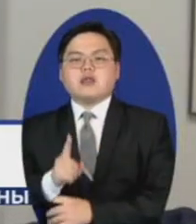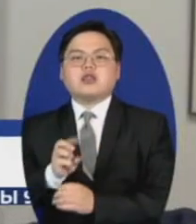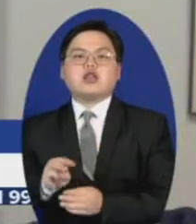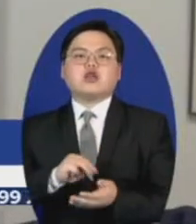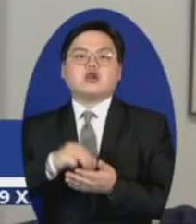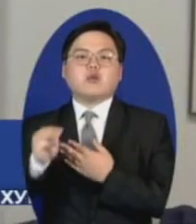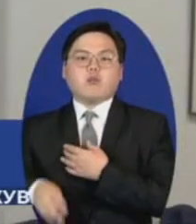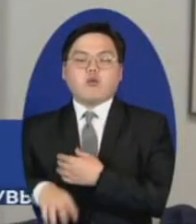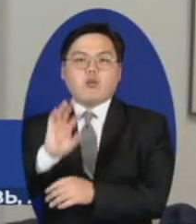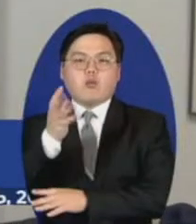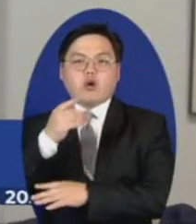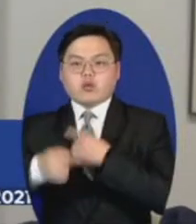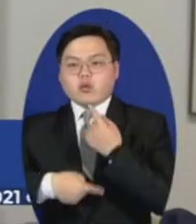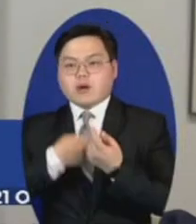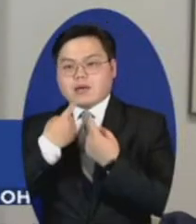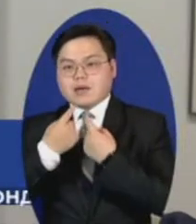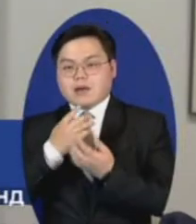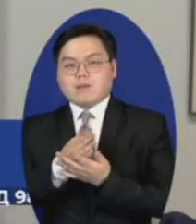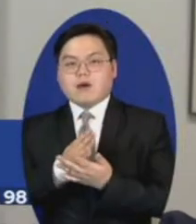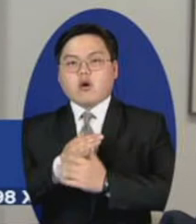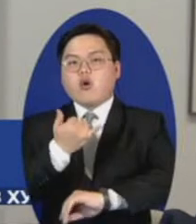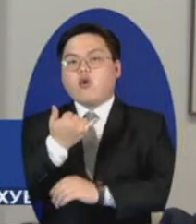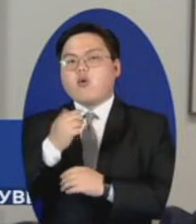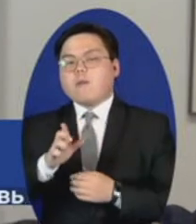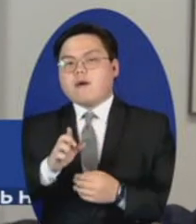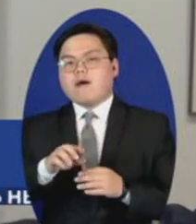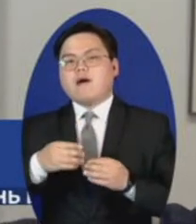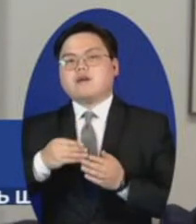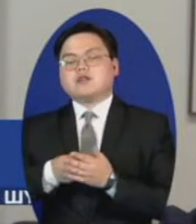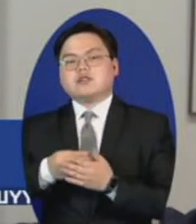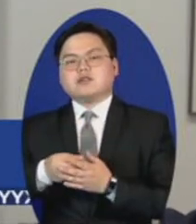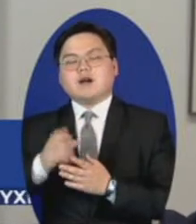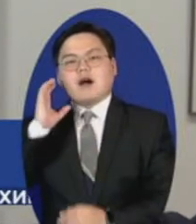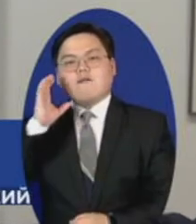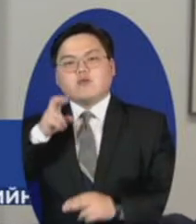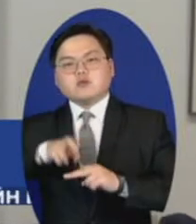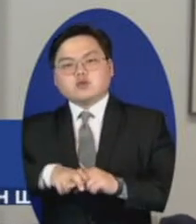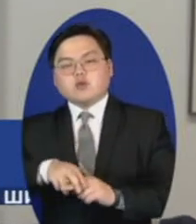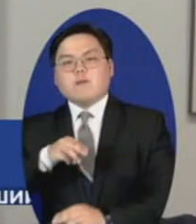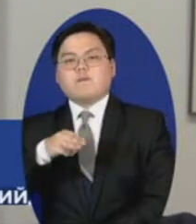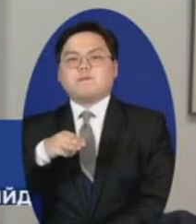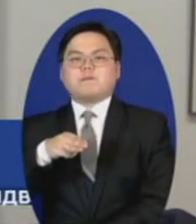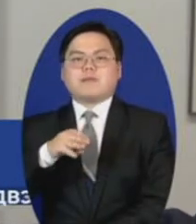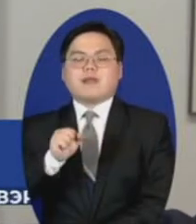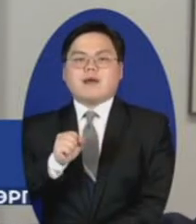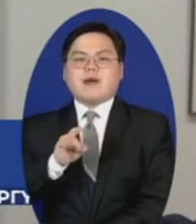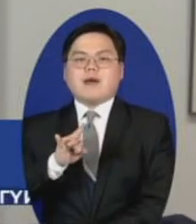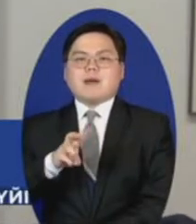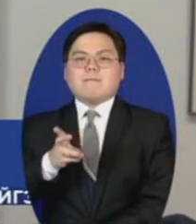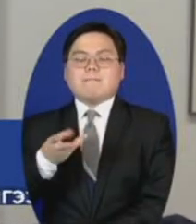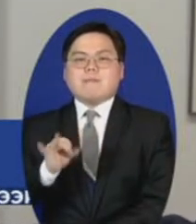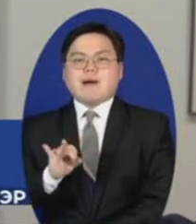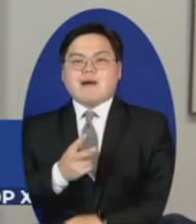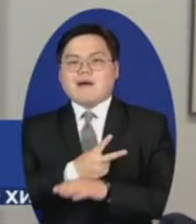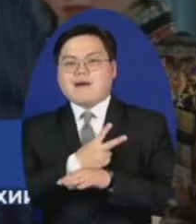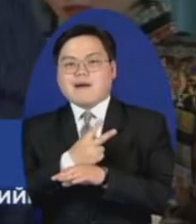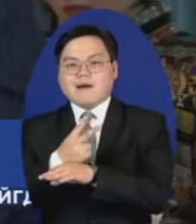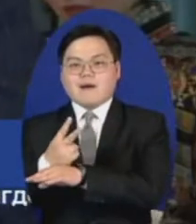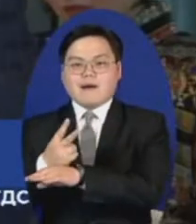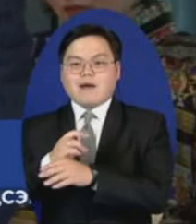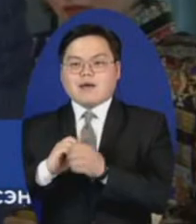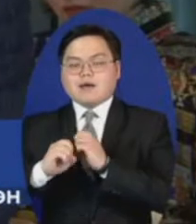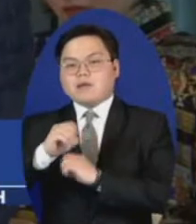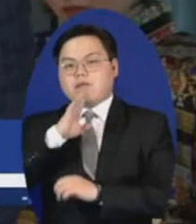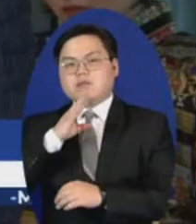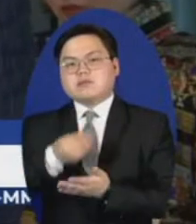ярьж гин Улаанбаатар хотын нийтийн тээврт трамвай барих мэрэгчлийн хүмүүсэл саналаа тавьж гин. Энд